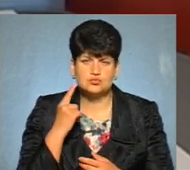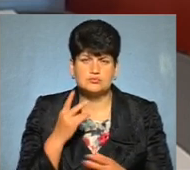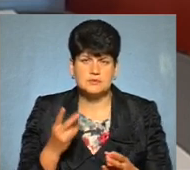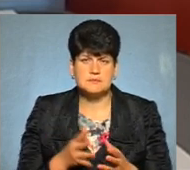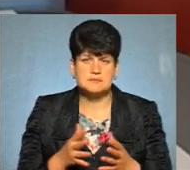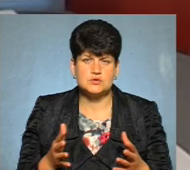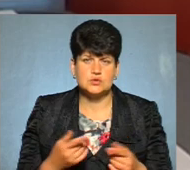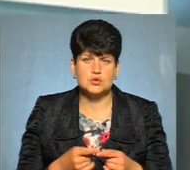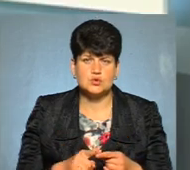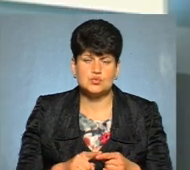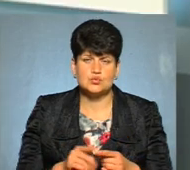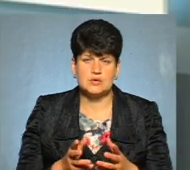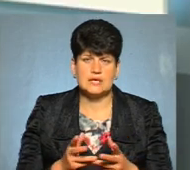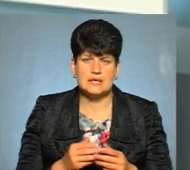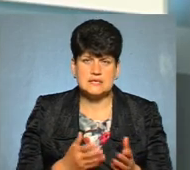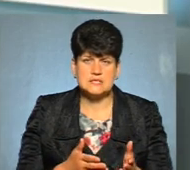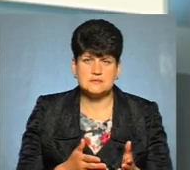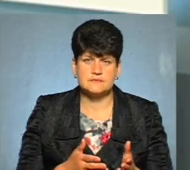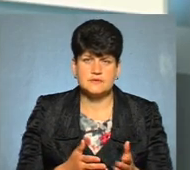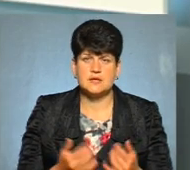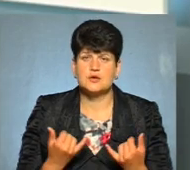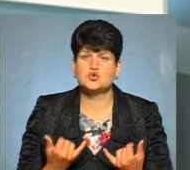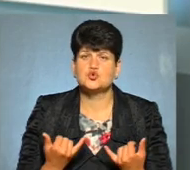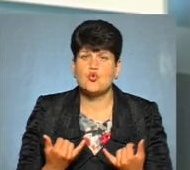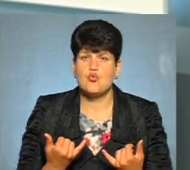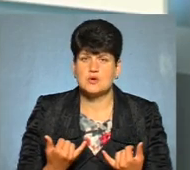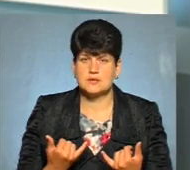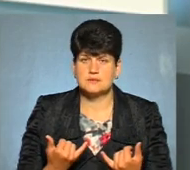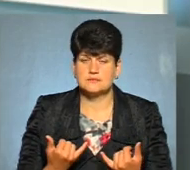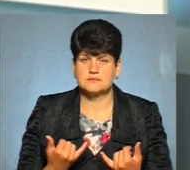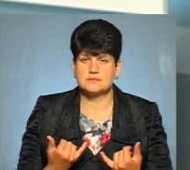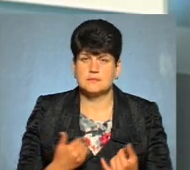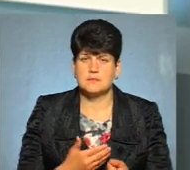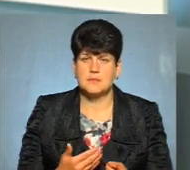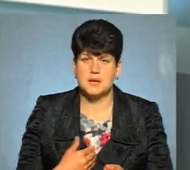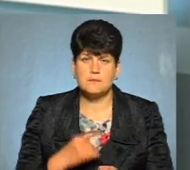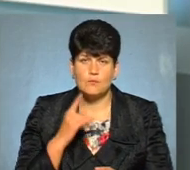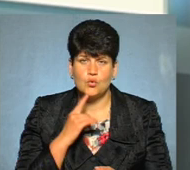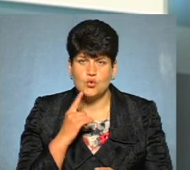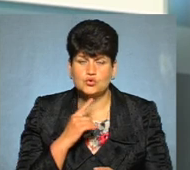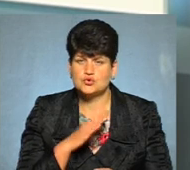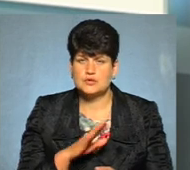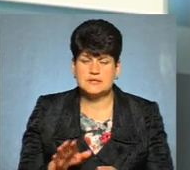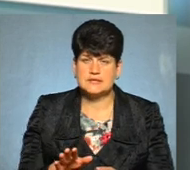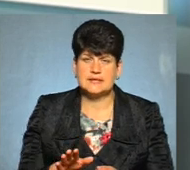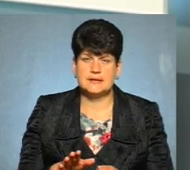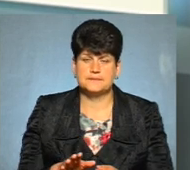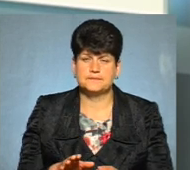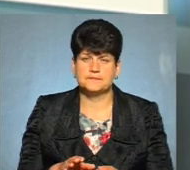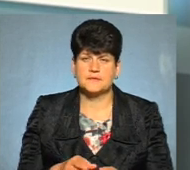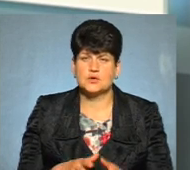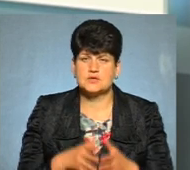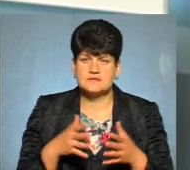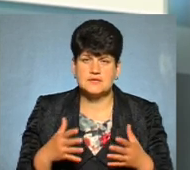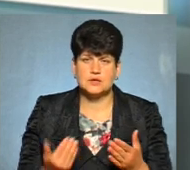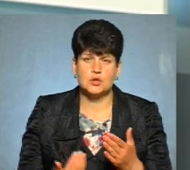цю кількість? Дивіться, на сьогодні ми поки що не розвертали додаткових